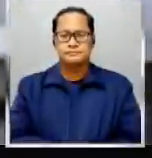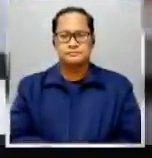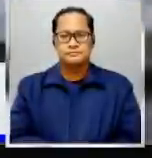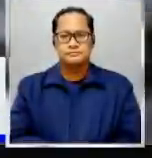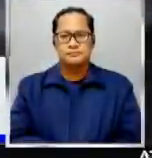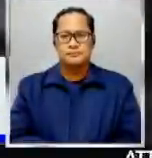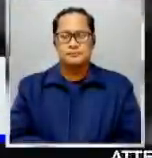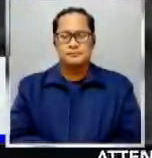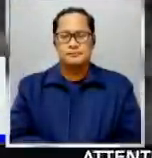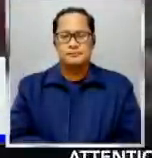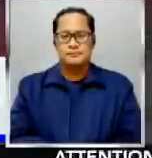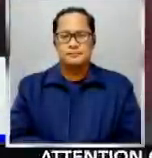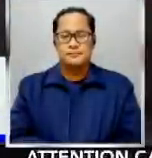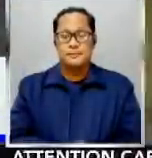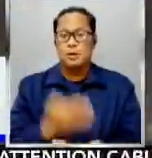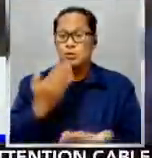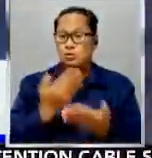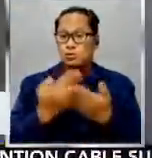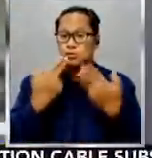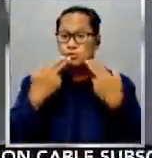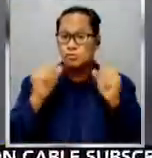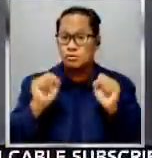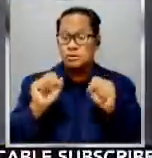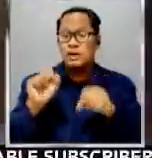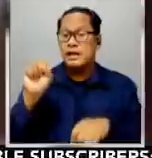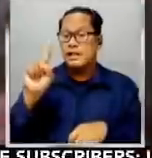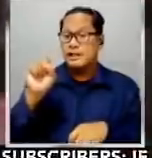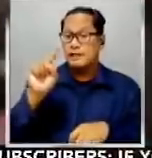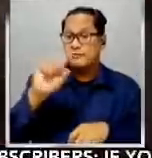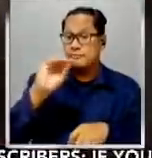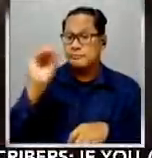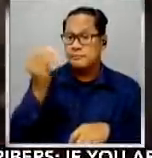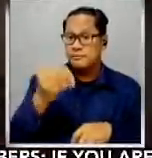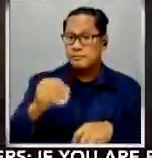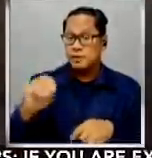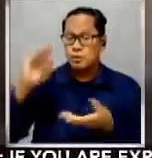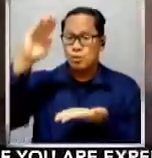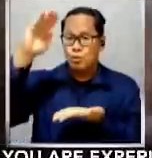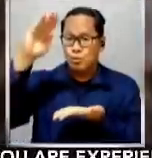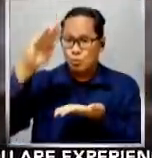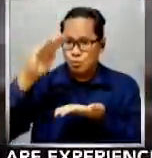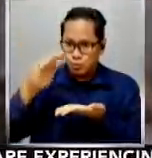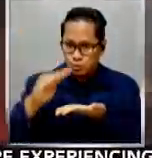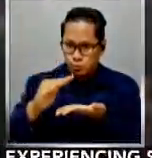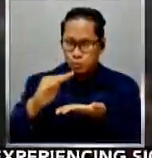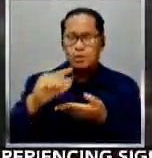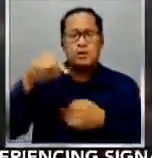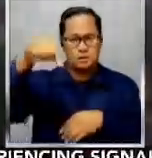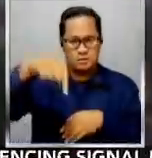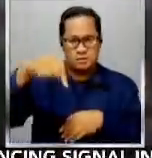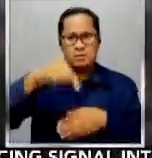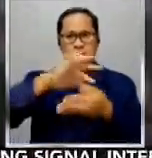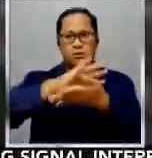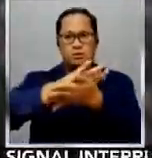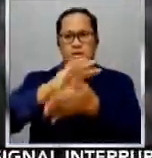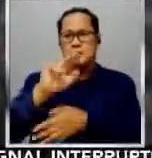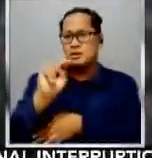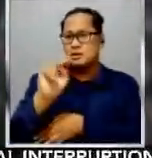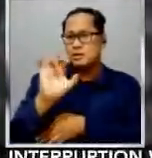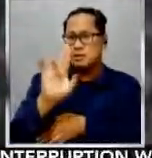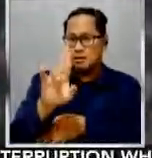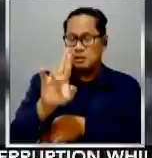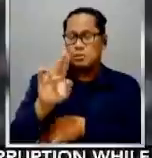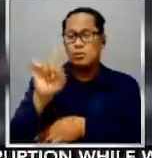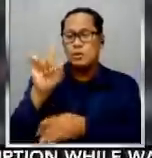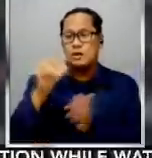Good news! Bumaba ng 11% ang bilang na naitalang mga bagong kaso ng COVID-19 sa NCR mula